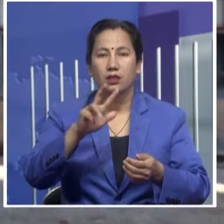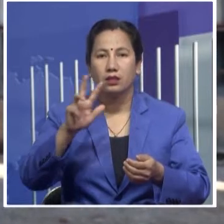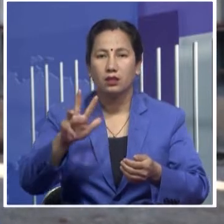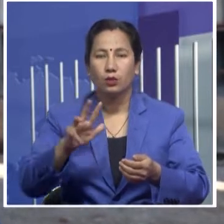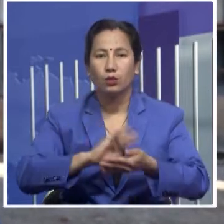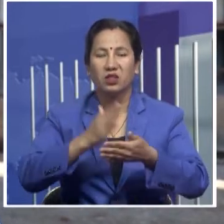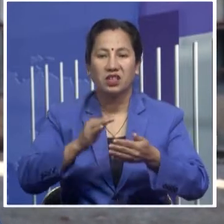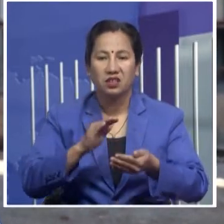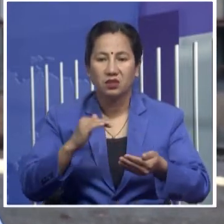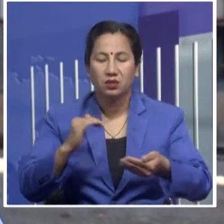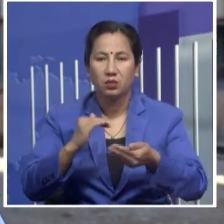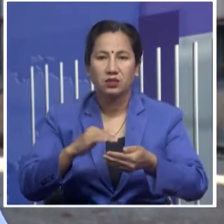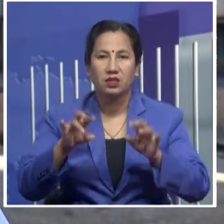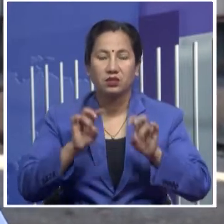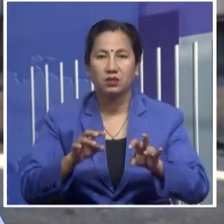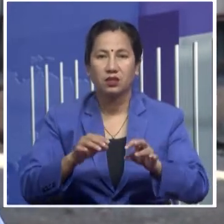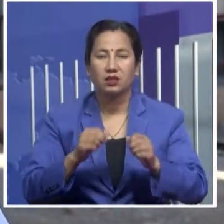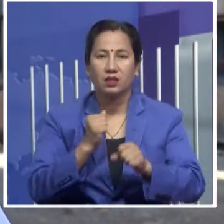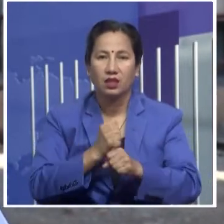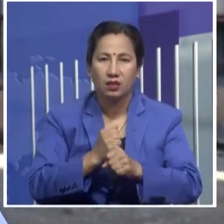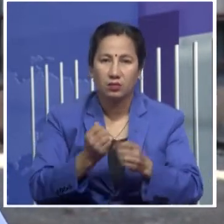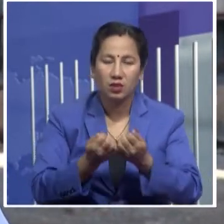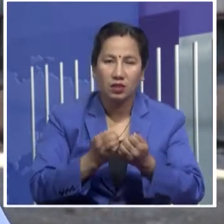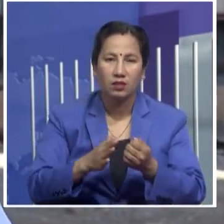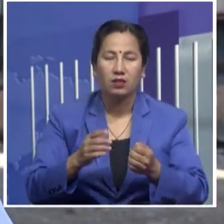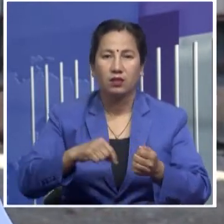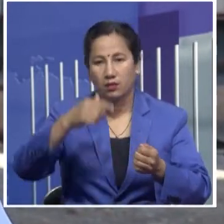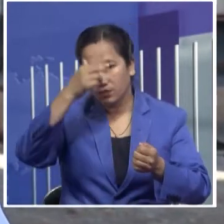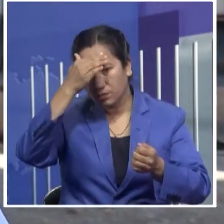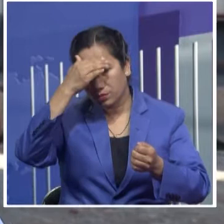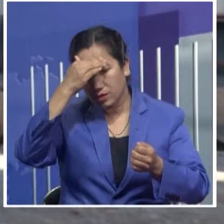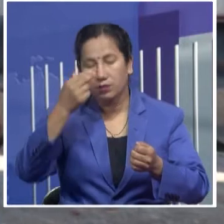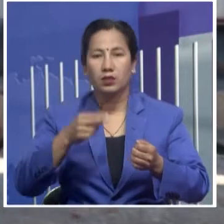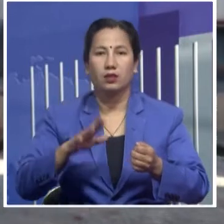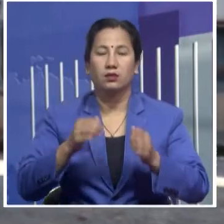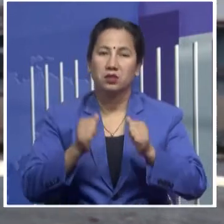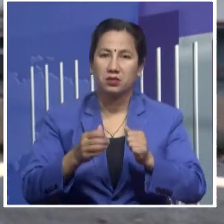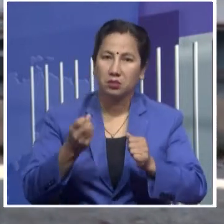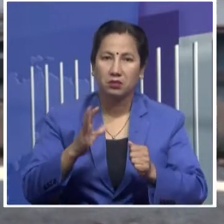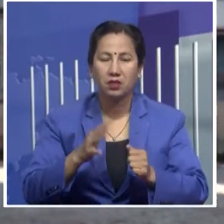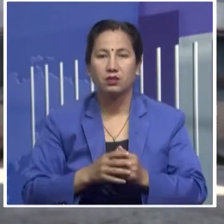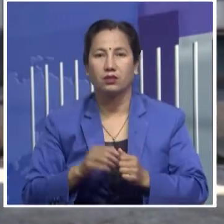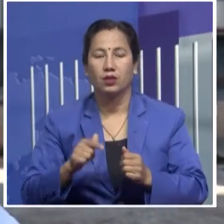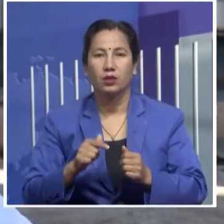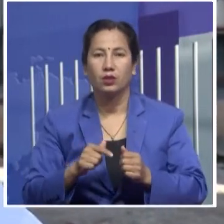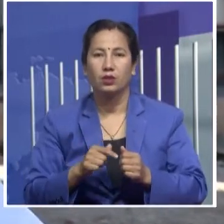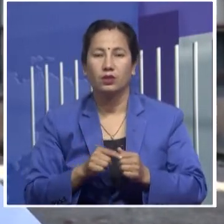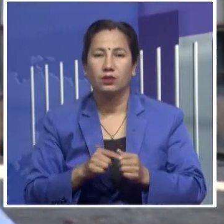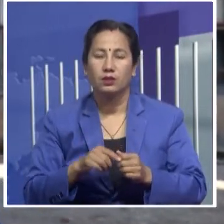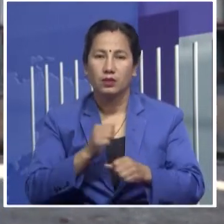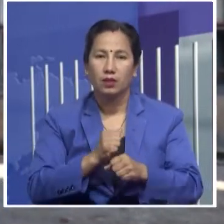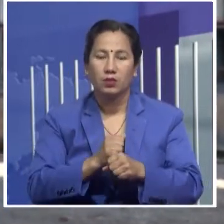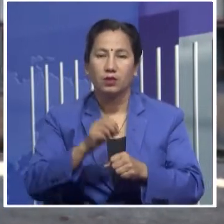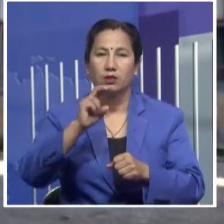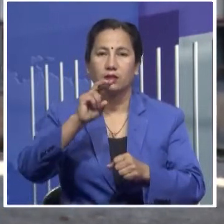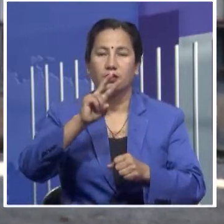गरेर आउँछन्, तिनीहरू बिदाको दिन पनि हाम्रो बच्चा छ बिरामी भएछ भने त्यति खास हामीले बस्न पाउँदैन क्या। यो ड्युटी भने चाहिँ 24 घन्टाको